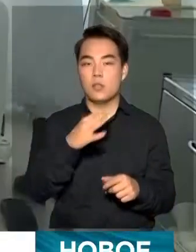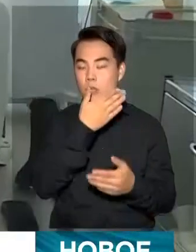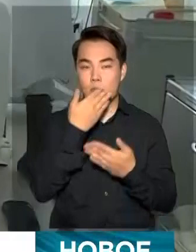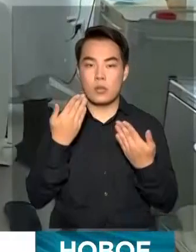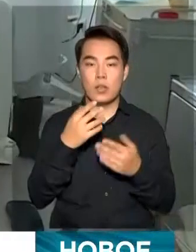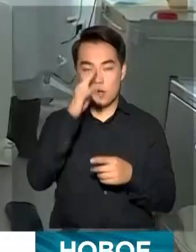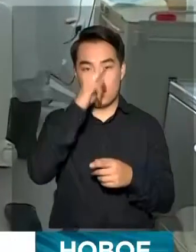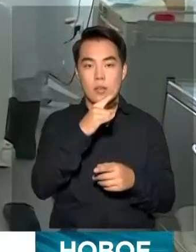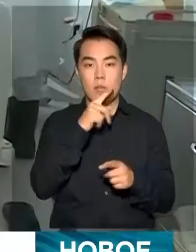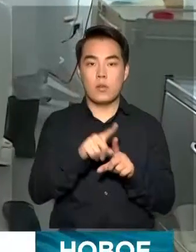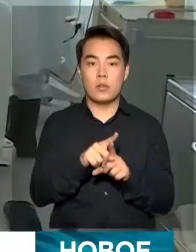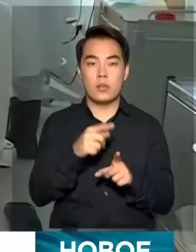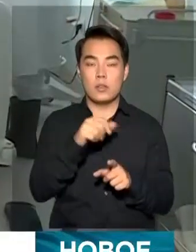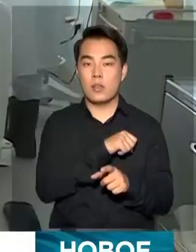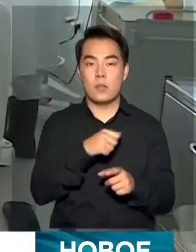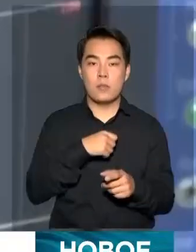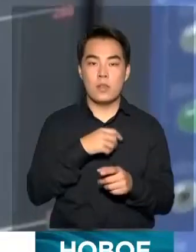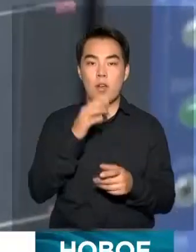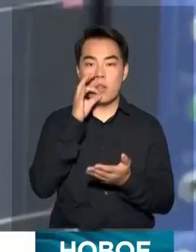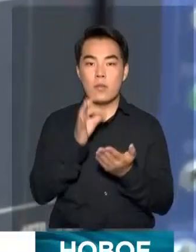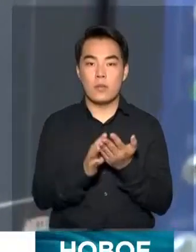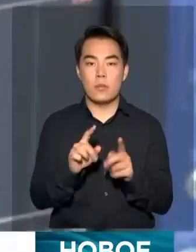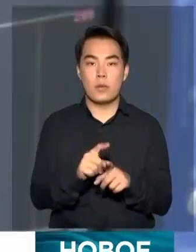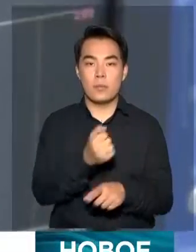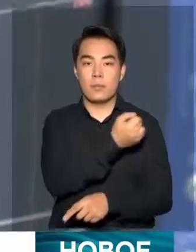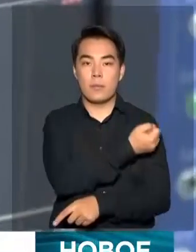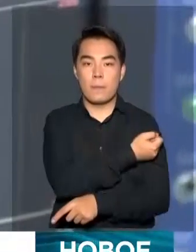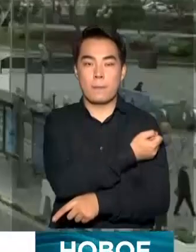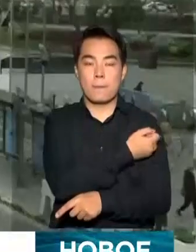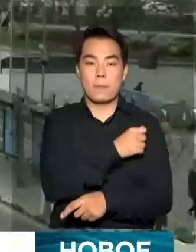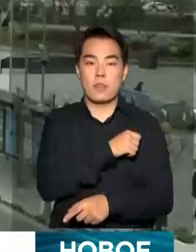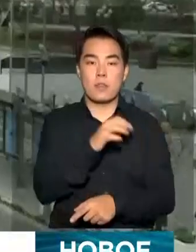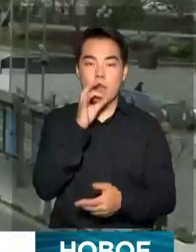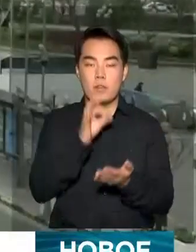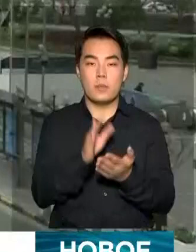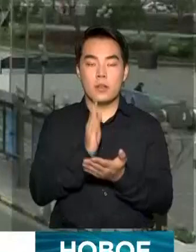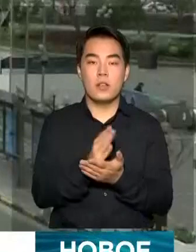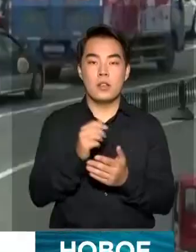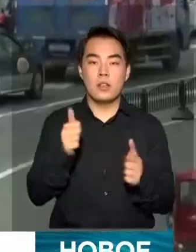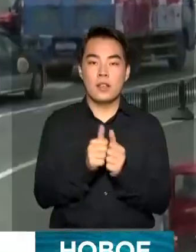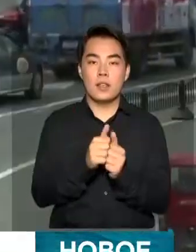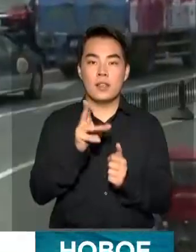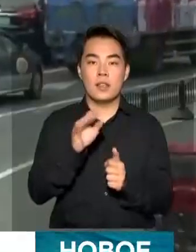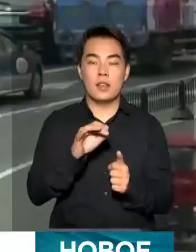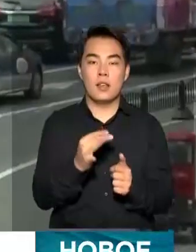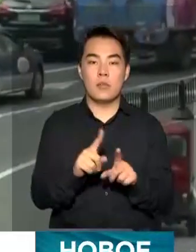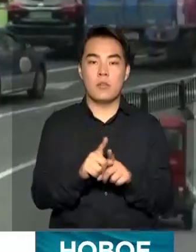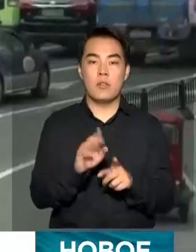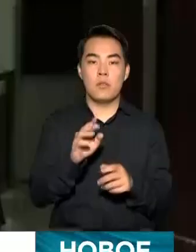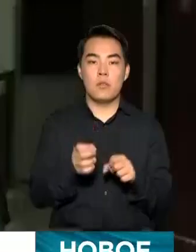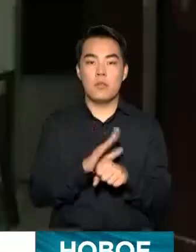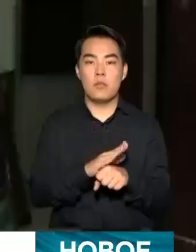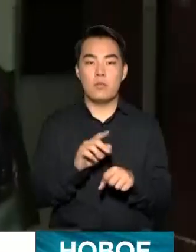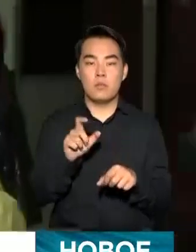Казахстан принимает на себя личную ответственность за применение вакцины напомню в соседнем Китае вирус продолжает бушевать